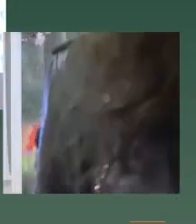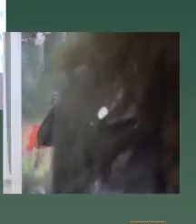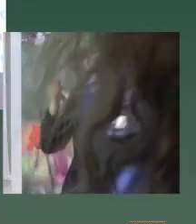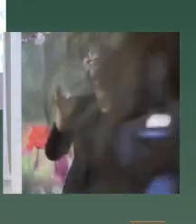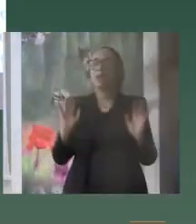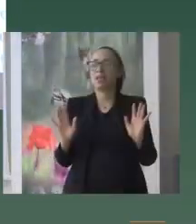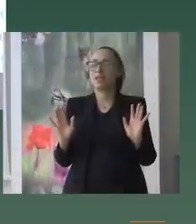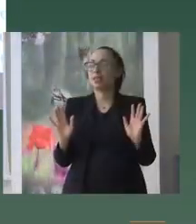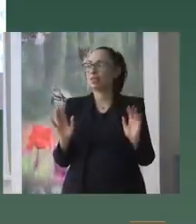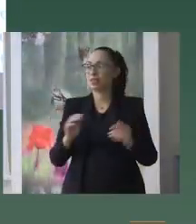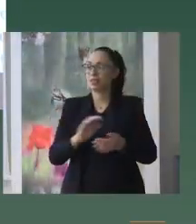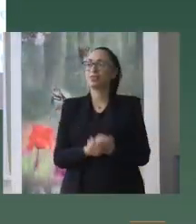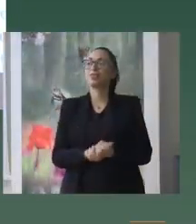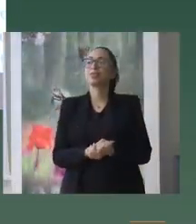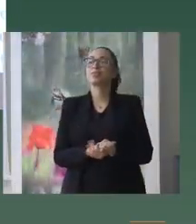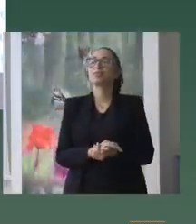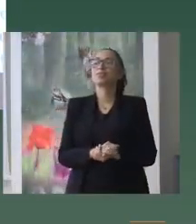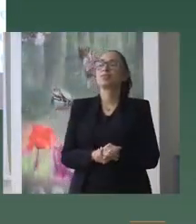με πονάει αυτό.